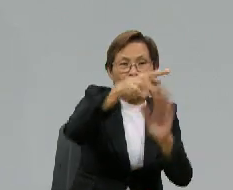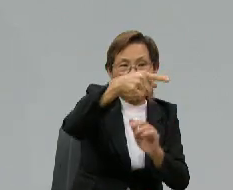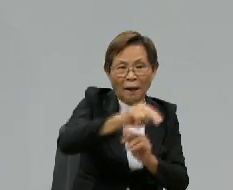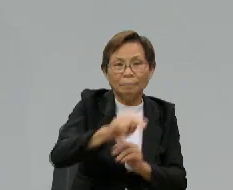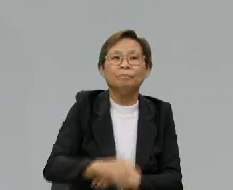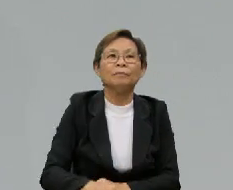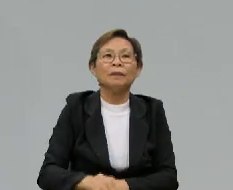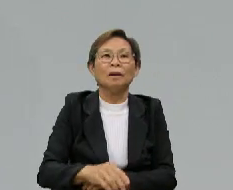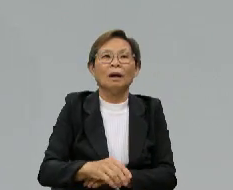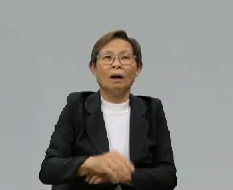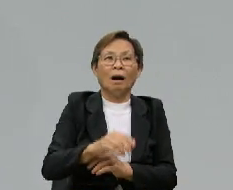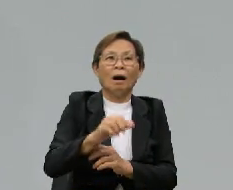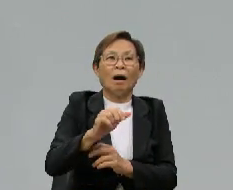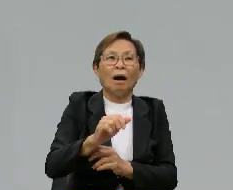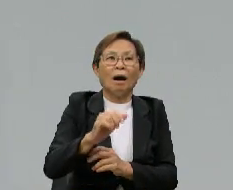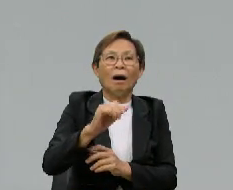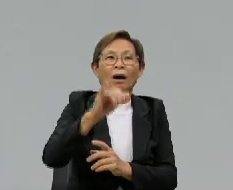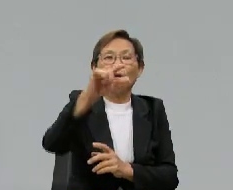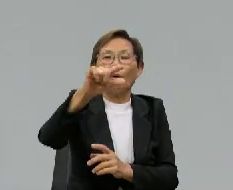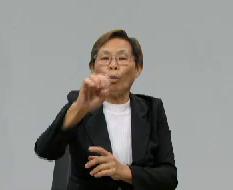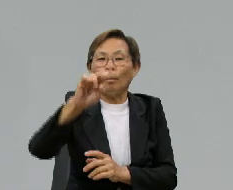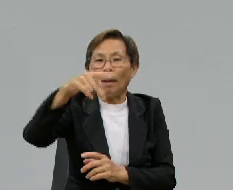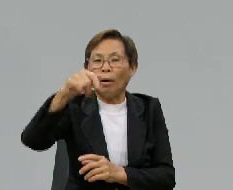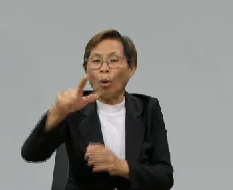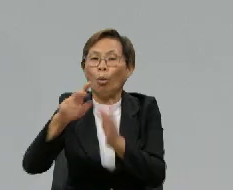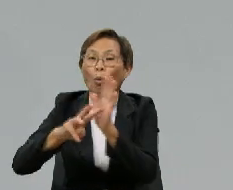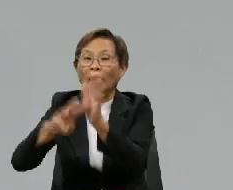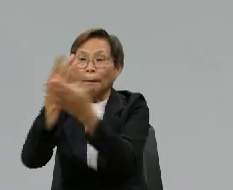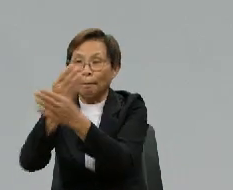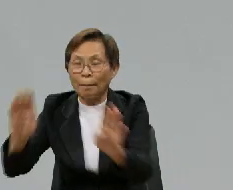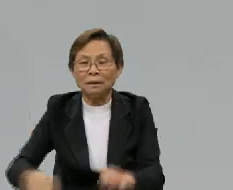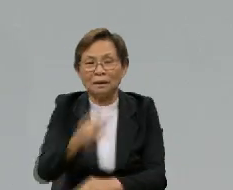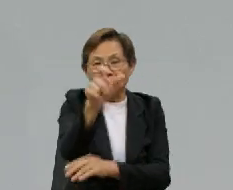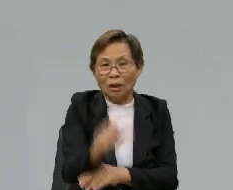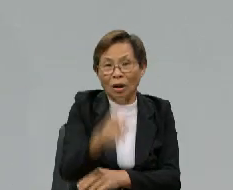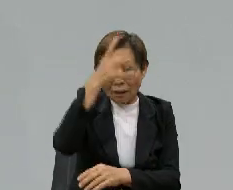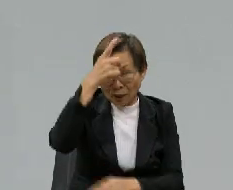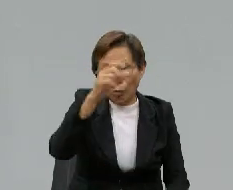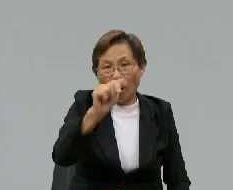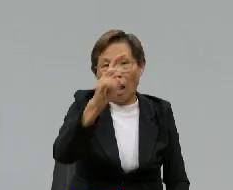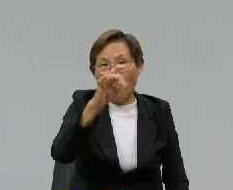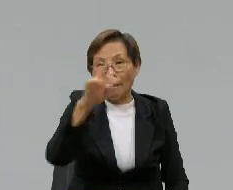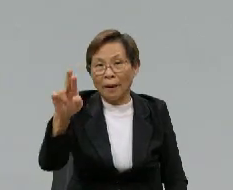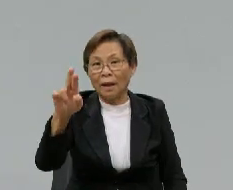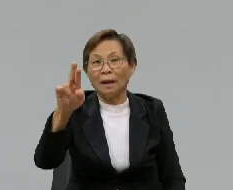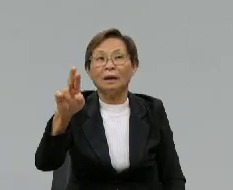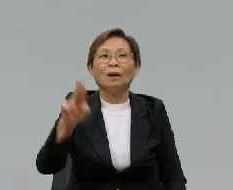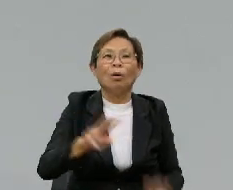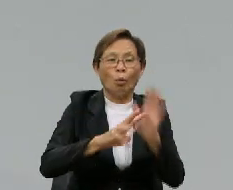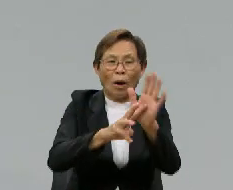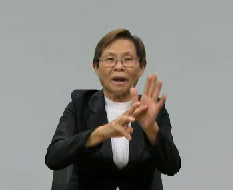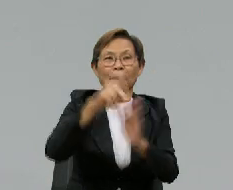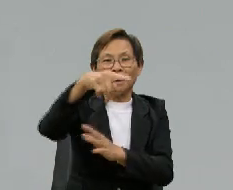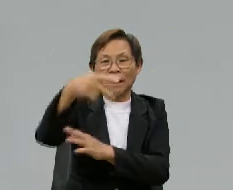Perikatan Nasional dan juga Semai Anak Lelaki Gopal mewakili Bebas dan juga Datuk Seri Amiruddin Syari mewakili